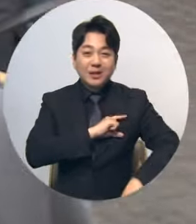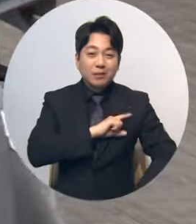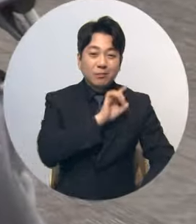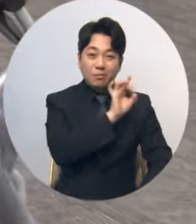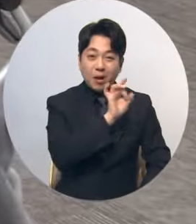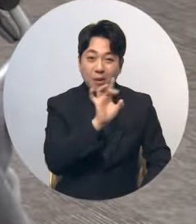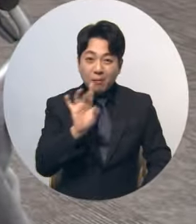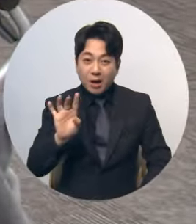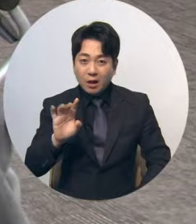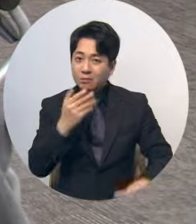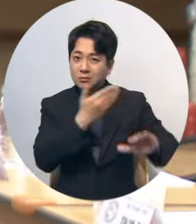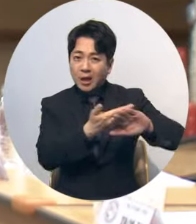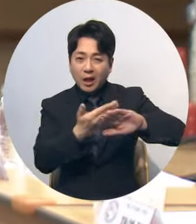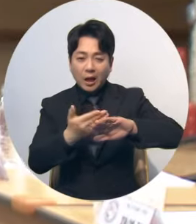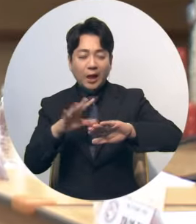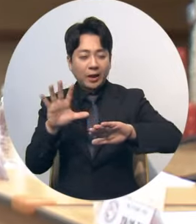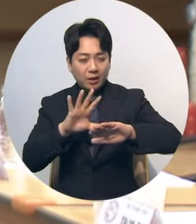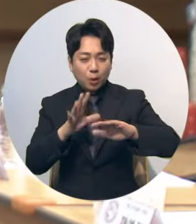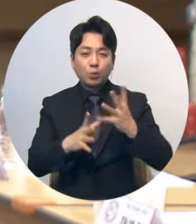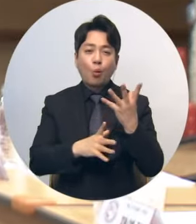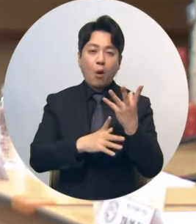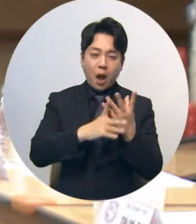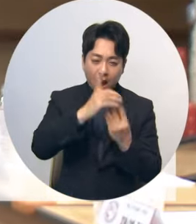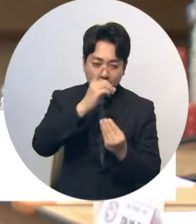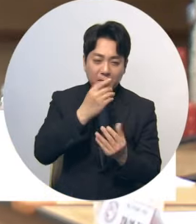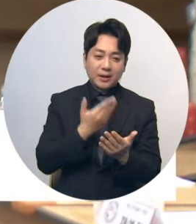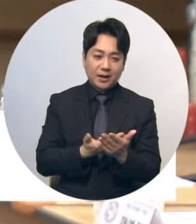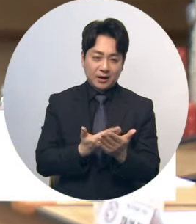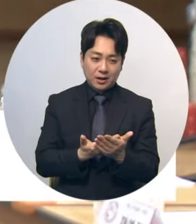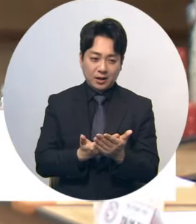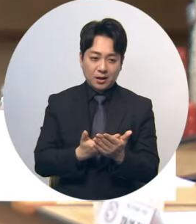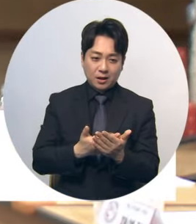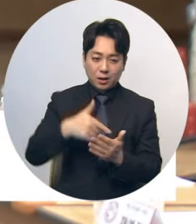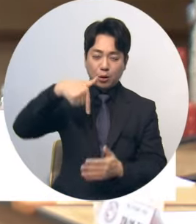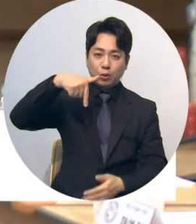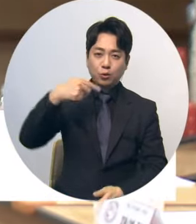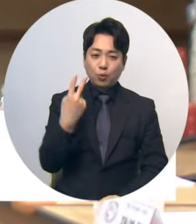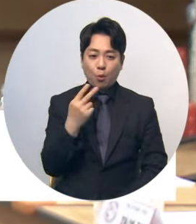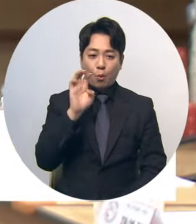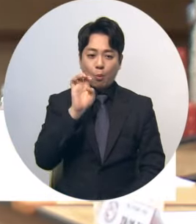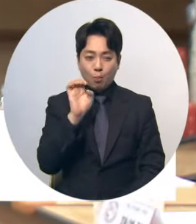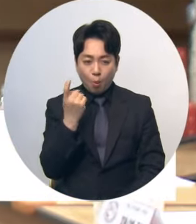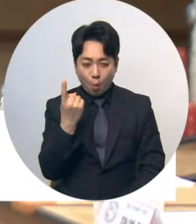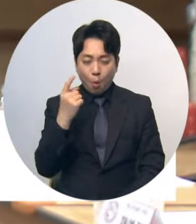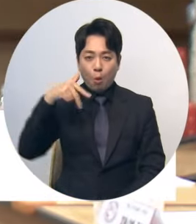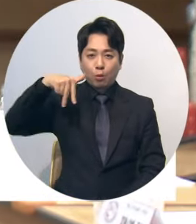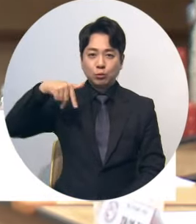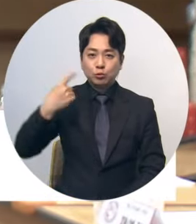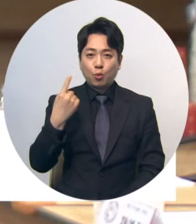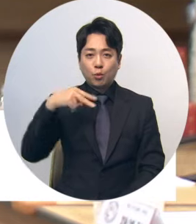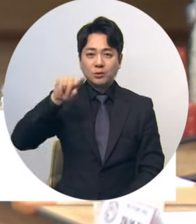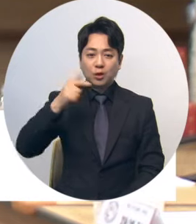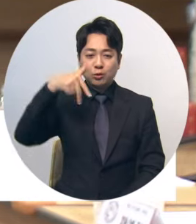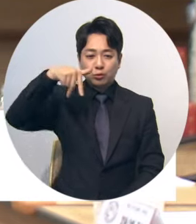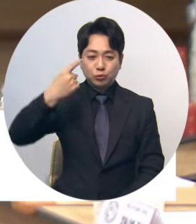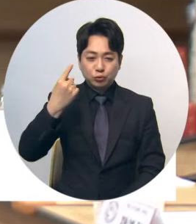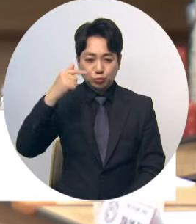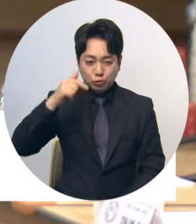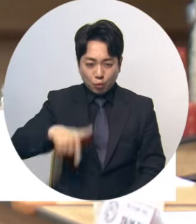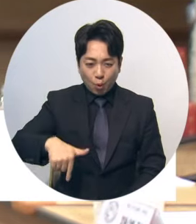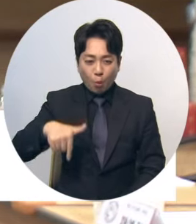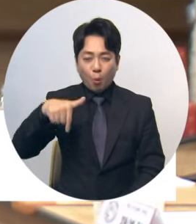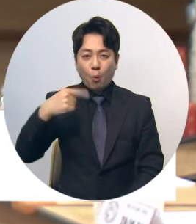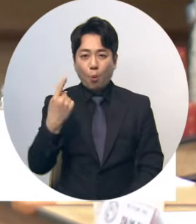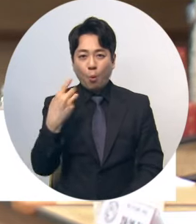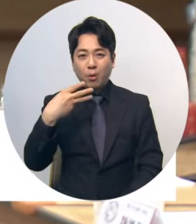이름으로 불러달라고도 제언합니다. 뭐 제1교포, 뭐 조선족, 그다음에 그 고려인 이렇게 분류를